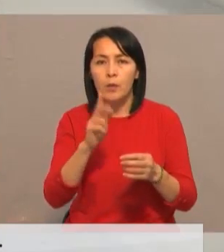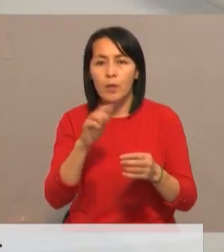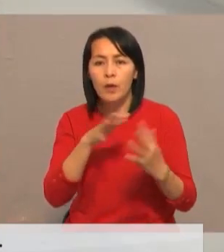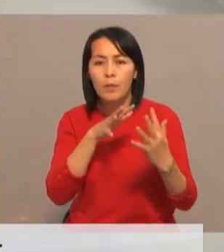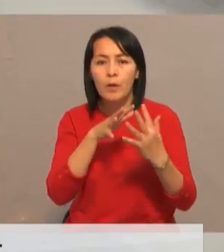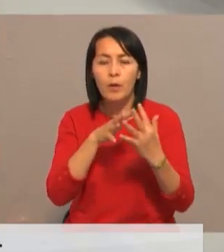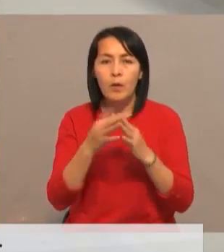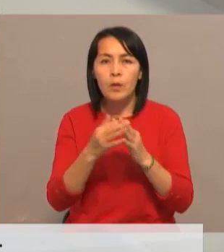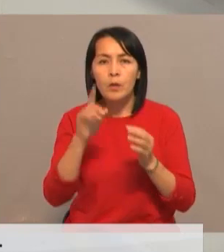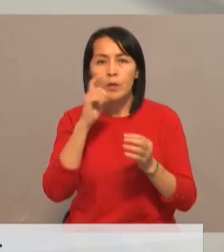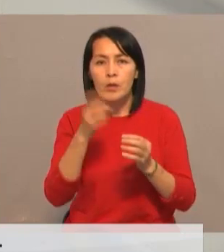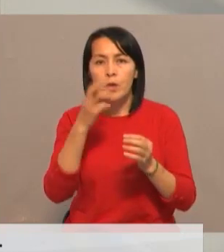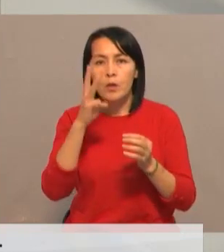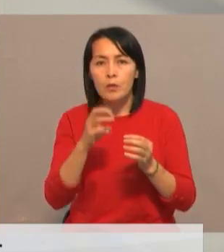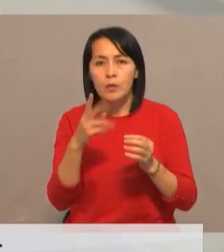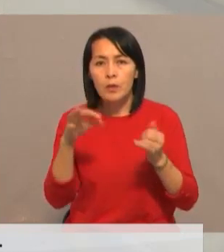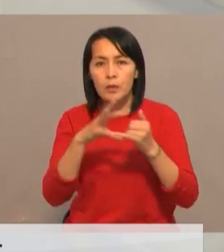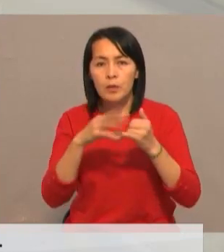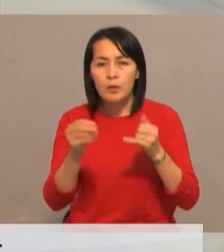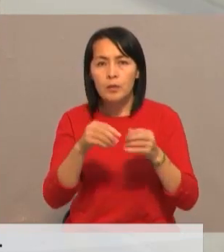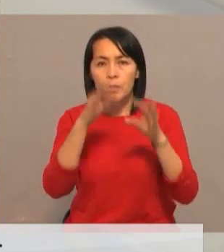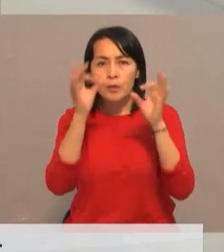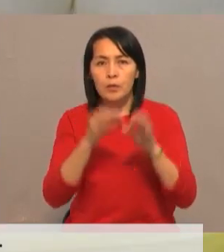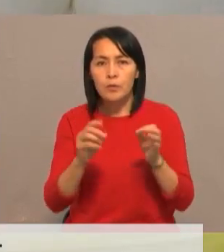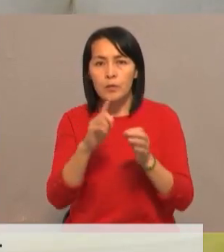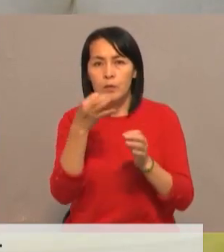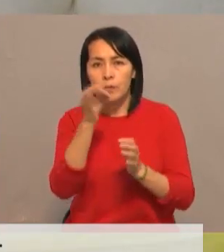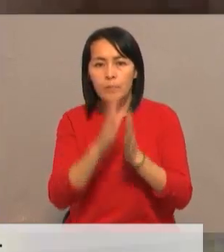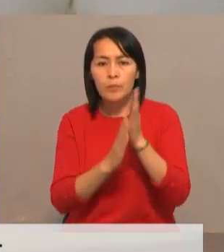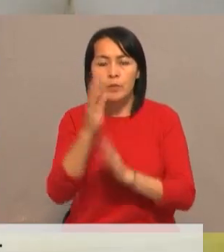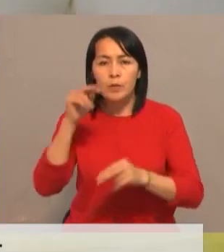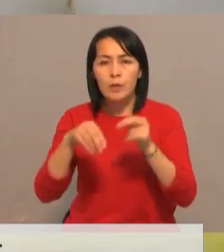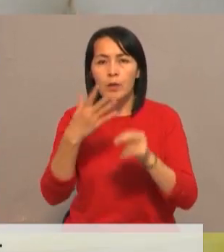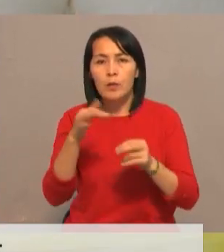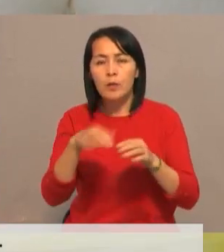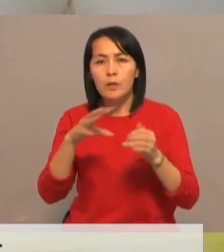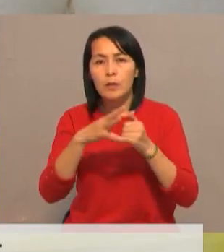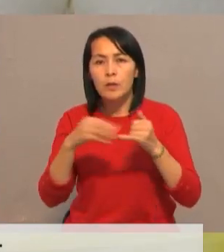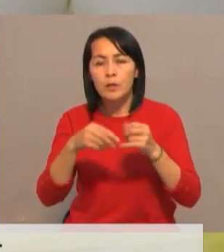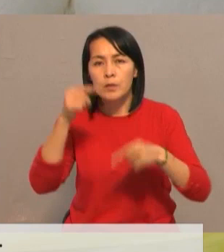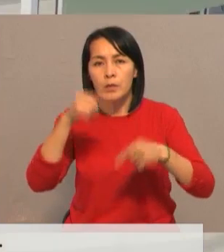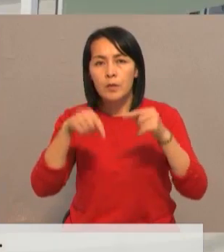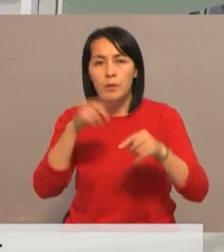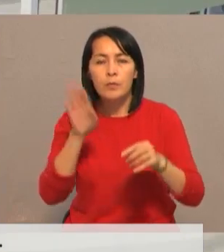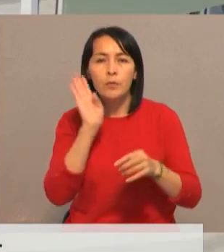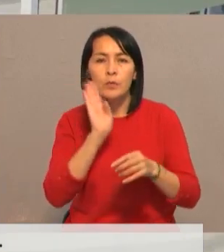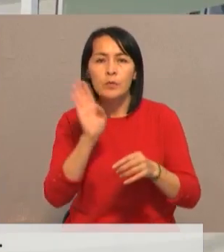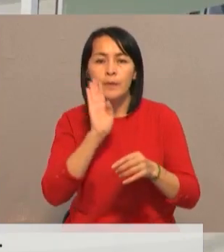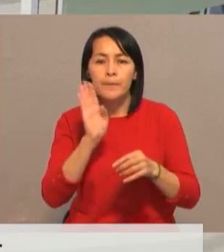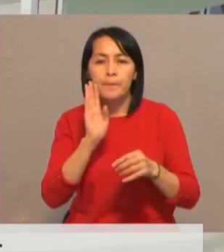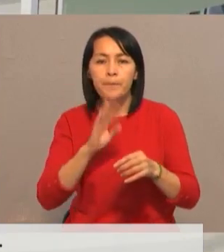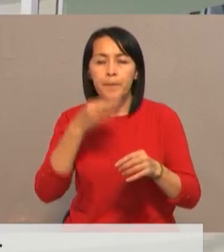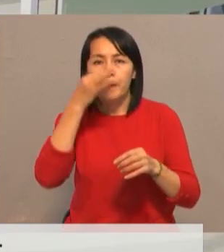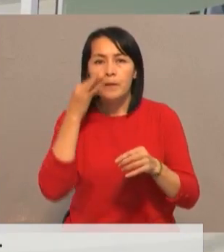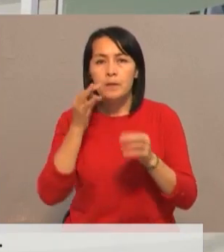ауылы округтерінде шаруалар 300 гектар жерге күздік бидай екті. 50 гектарға жуық жерге тамшылатып, жаңбырлатып суару сынды